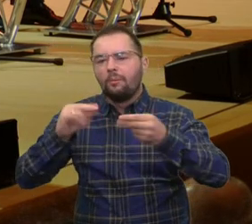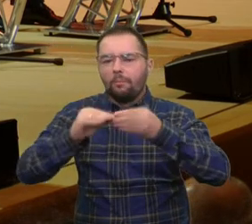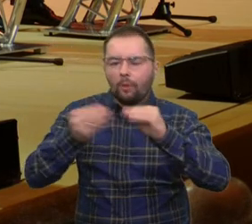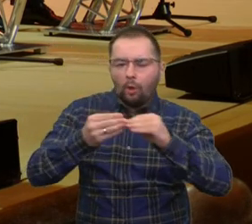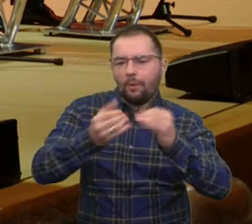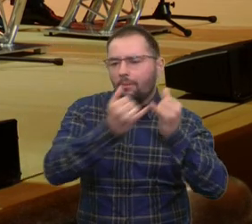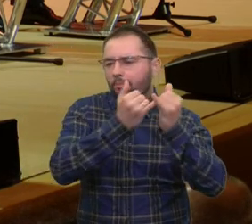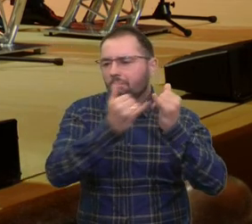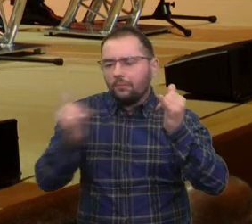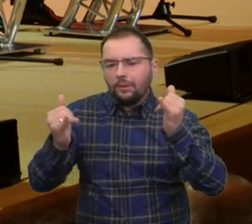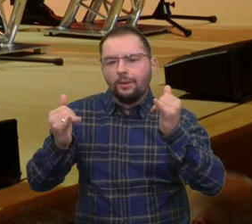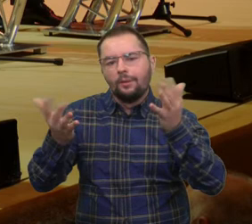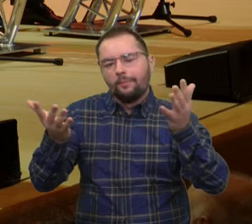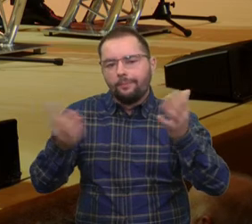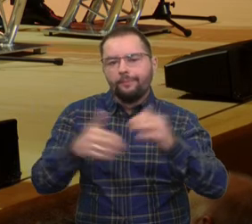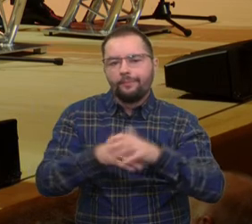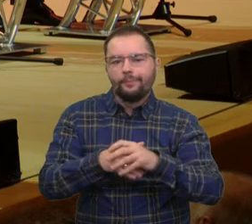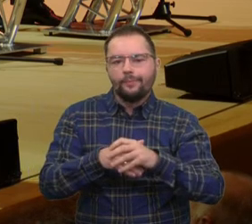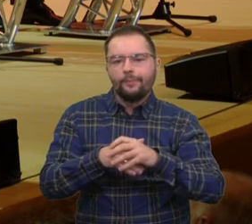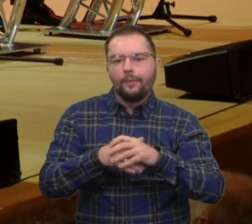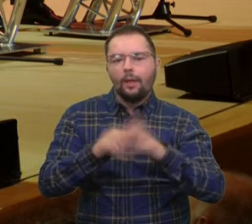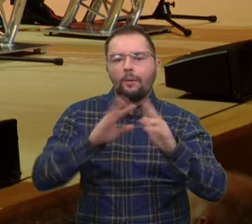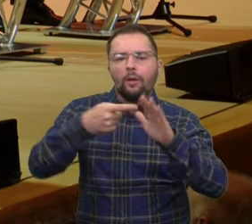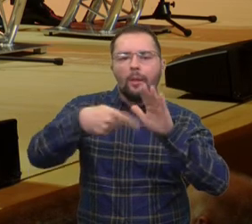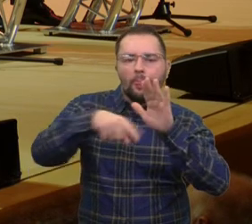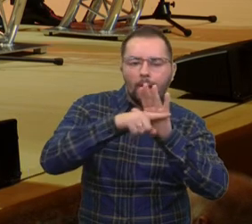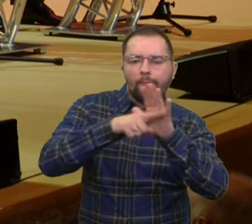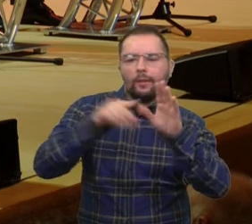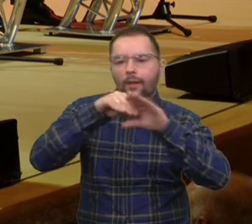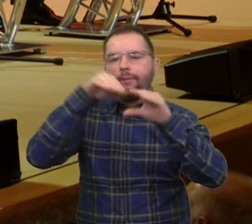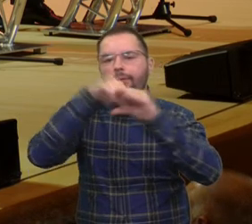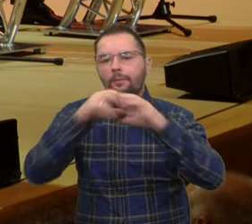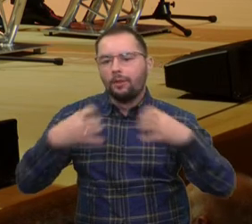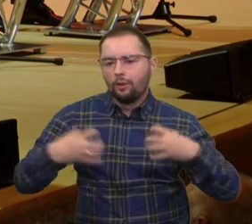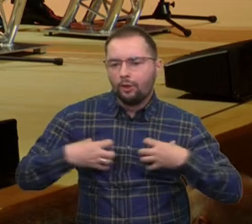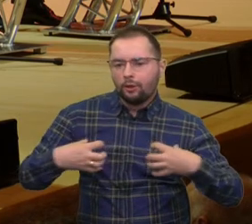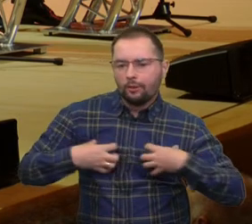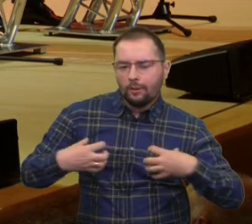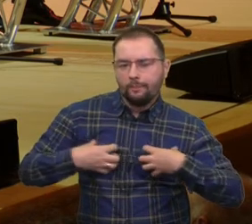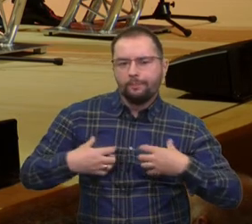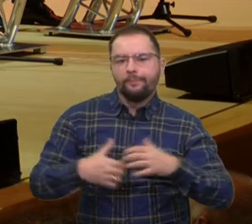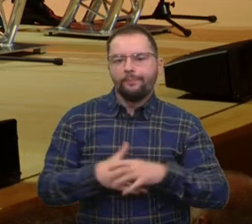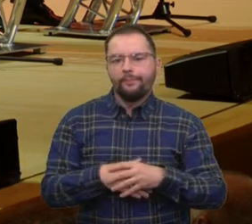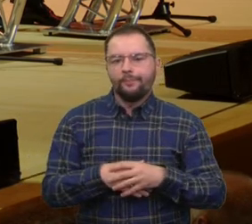problemów, które często niesie życie.